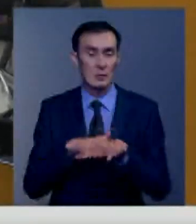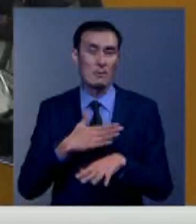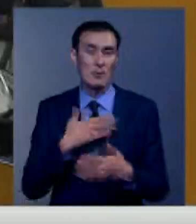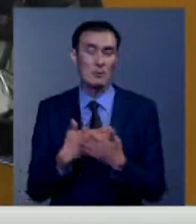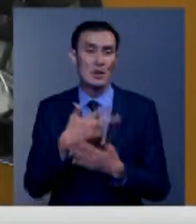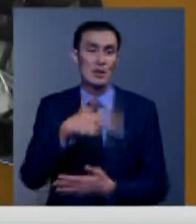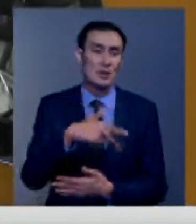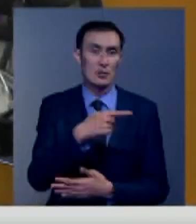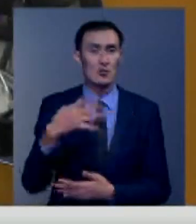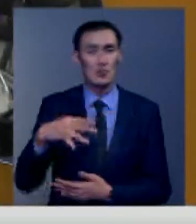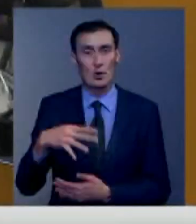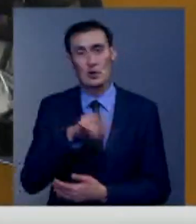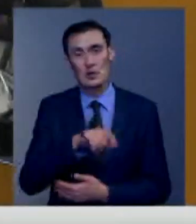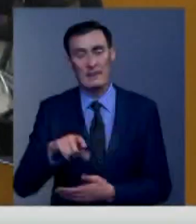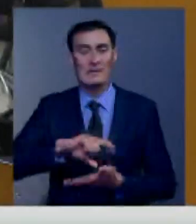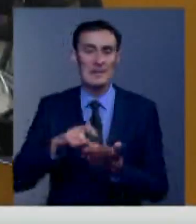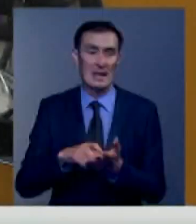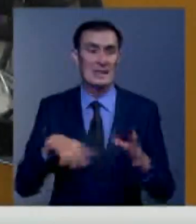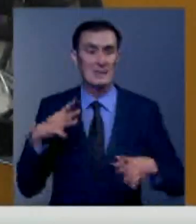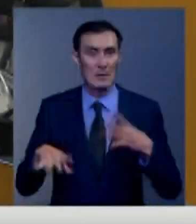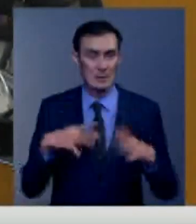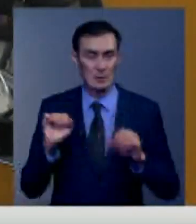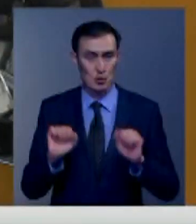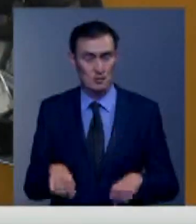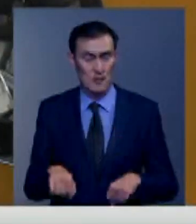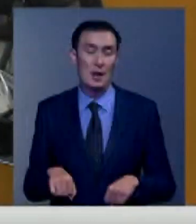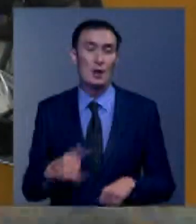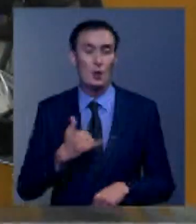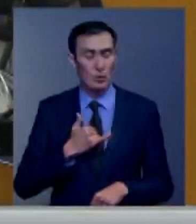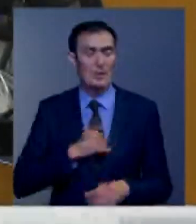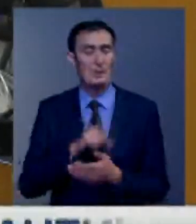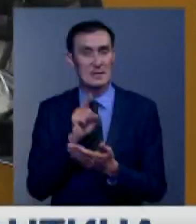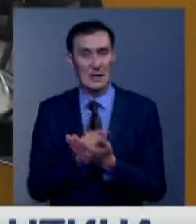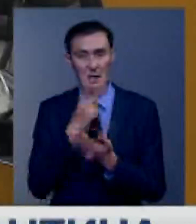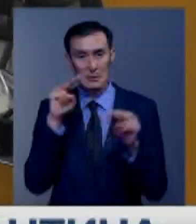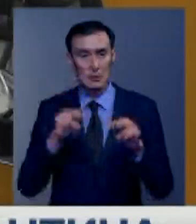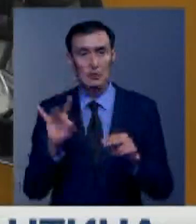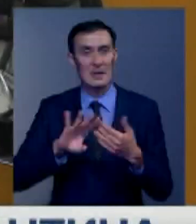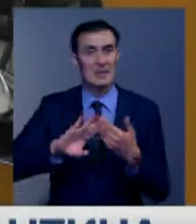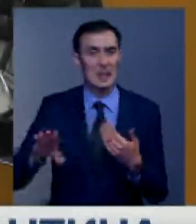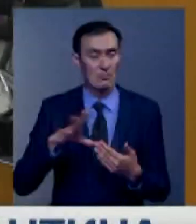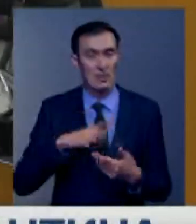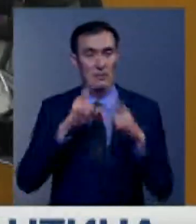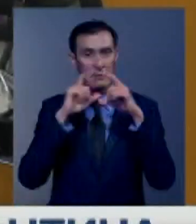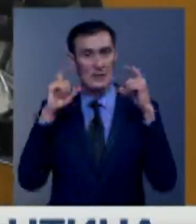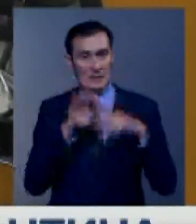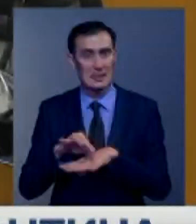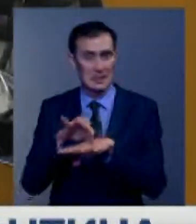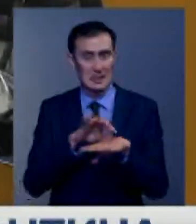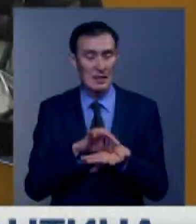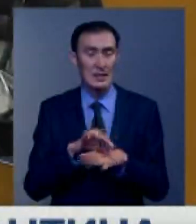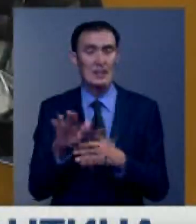где-то 30-40 человек в зале заниматься. Вот. Но у нас обязательно соблюдается дистанция, маски,